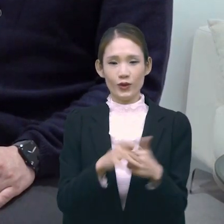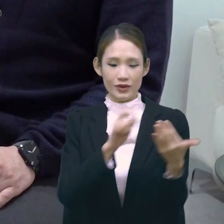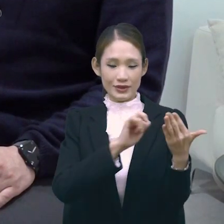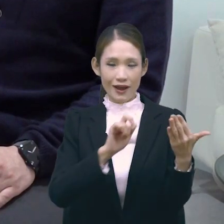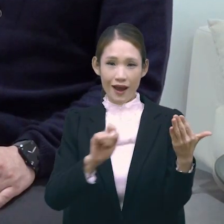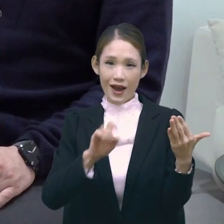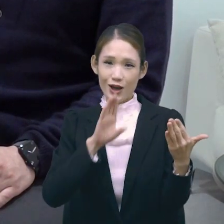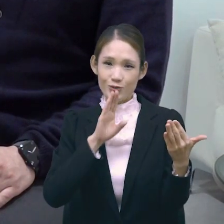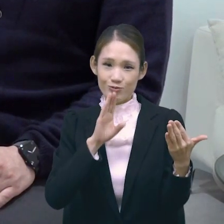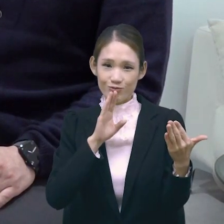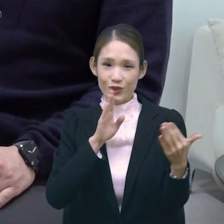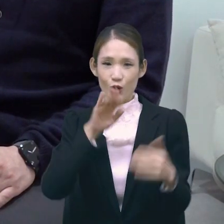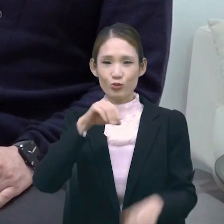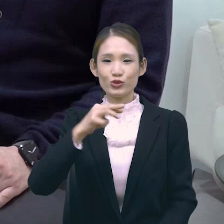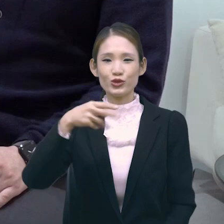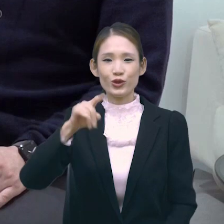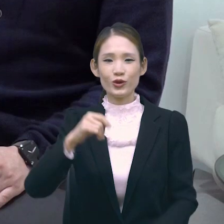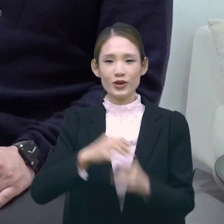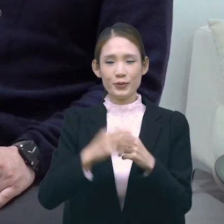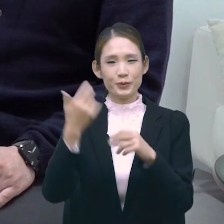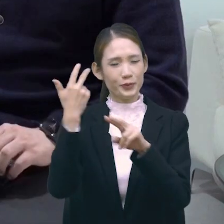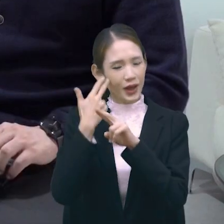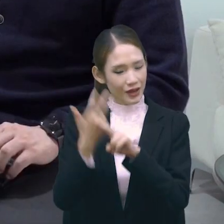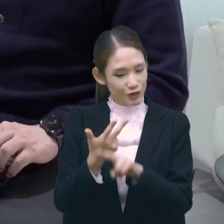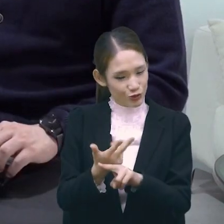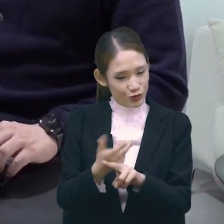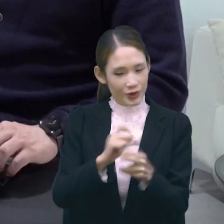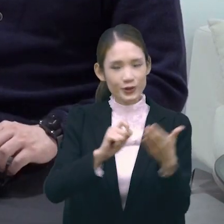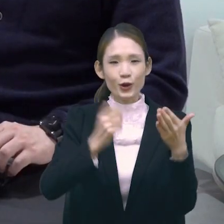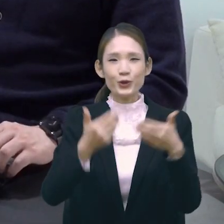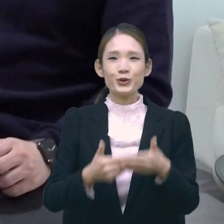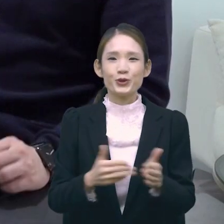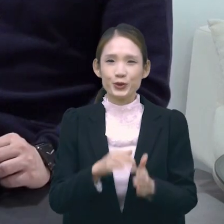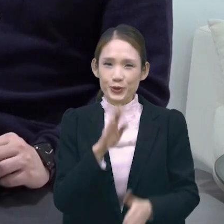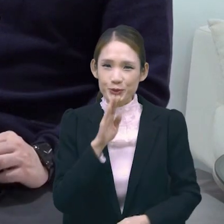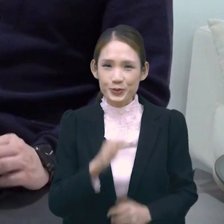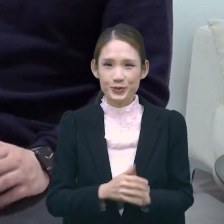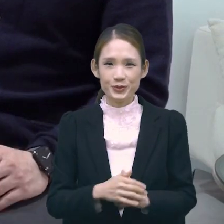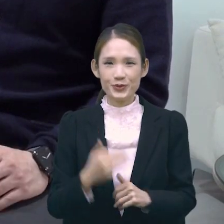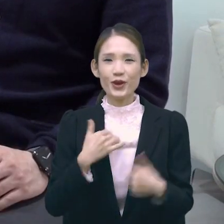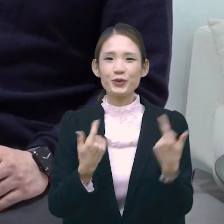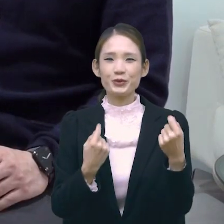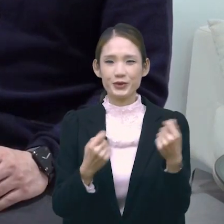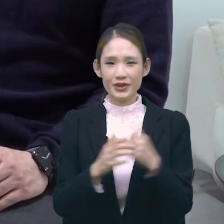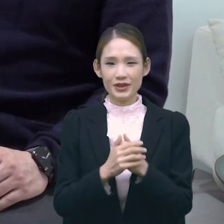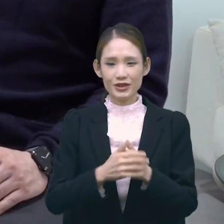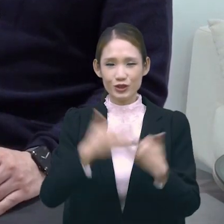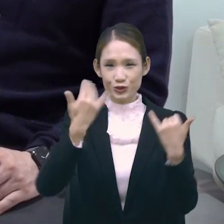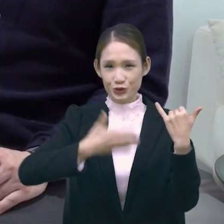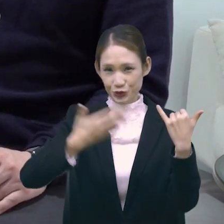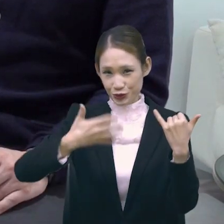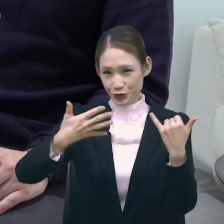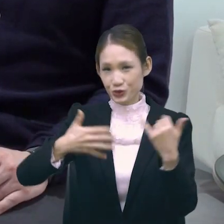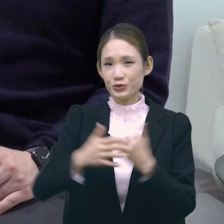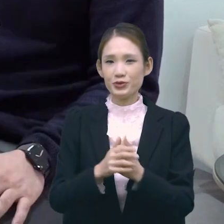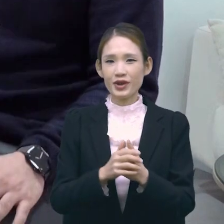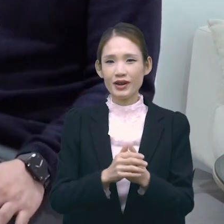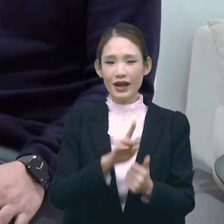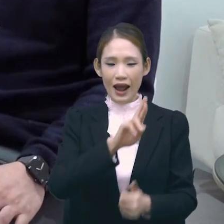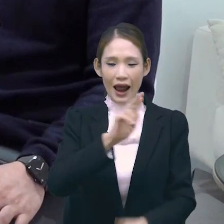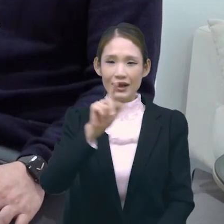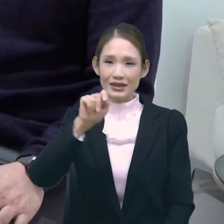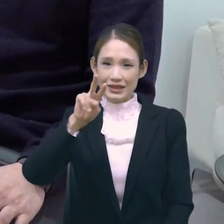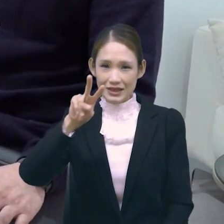계시고 또 작가예요. 그래서 우리 브런치에 매주 이렇게 써주고 계시고 뿐만 아니라 저희와 같은 또 유튜버로